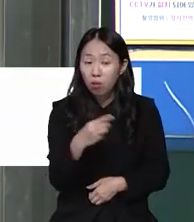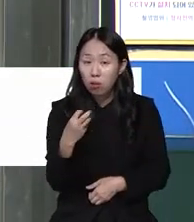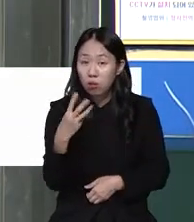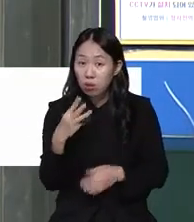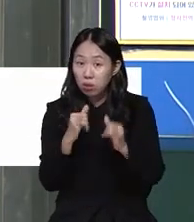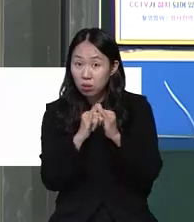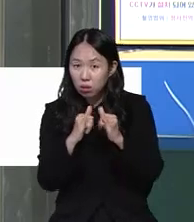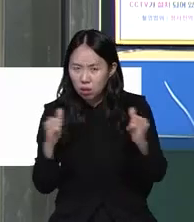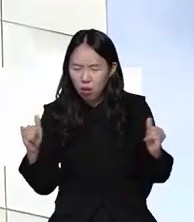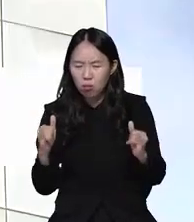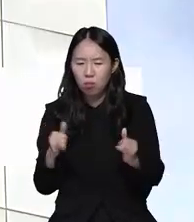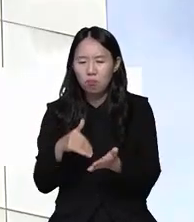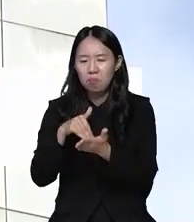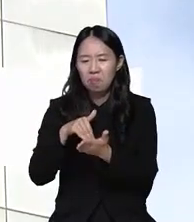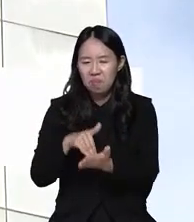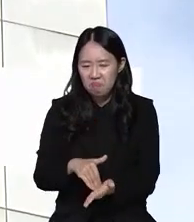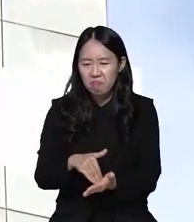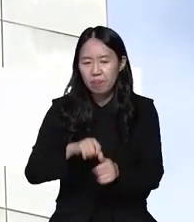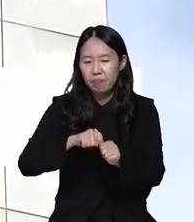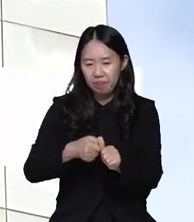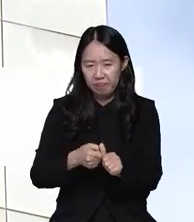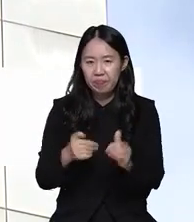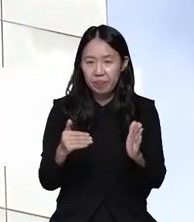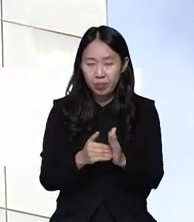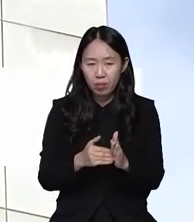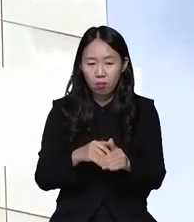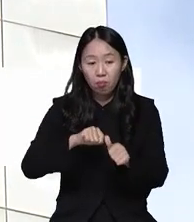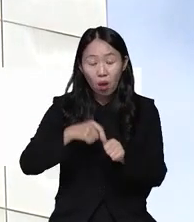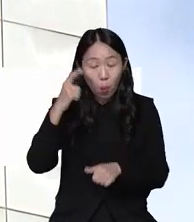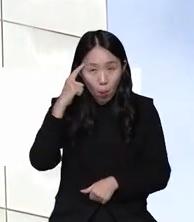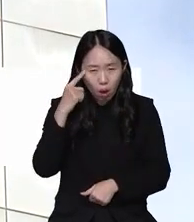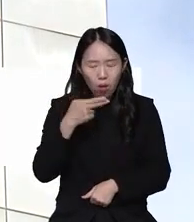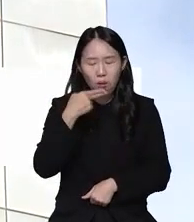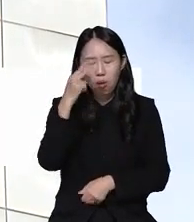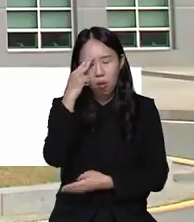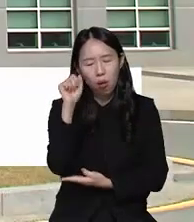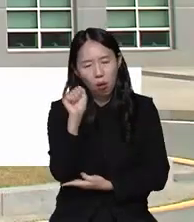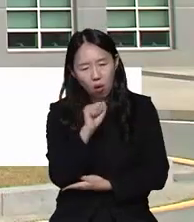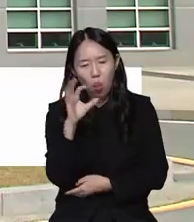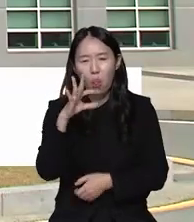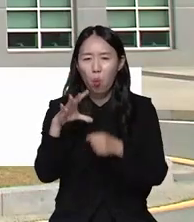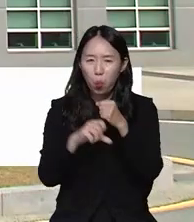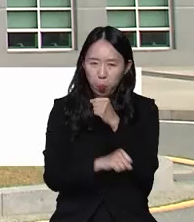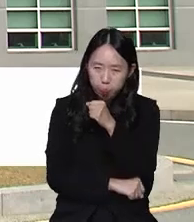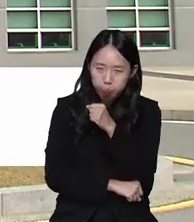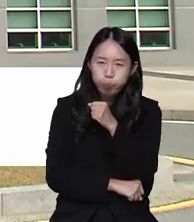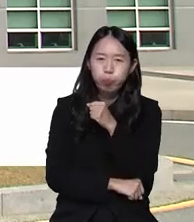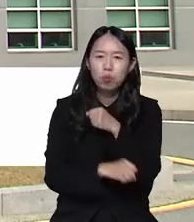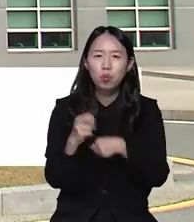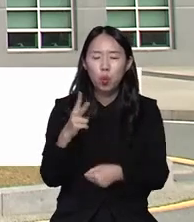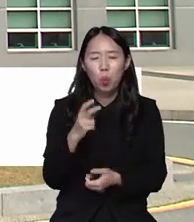33명이 정직 이상의 중징계를 받았고 징계 사유는 음주운전과 금품,